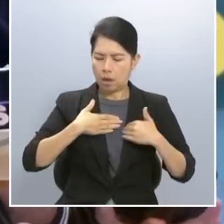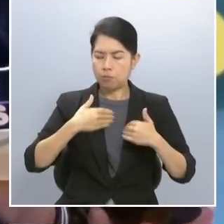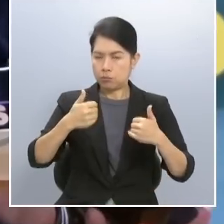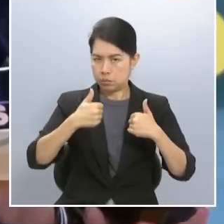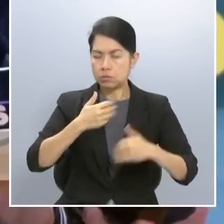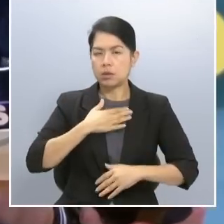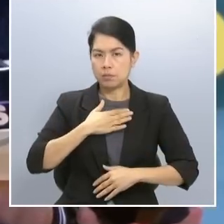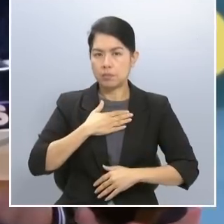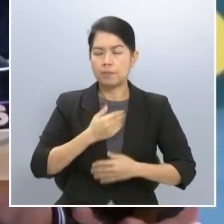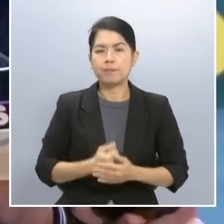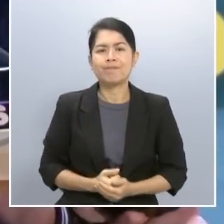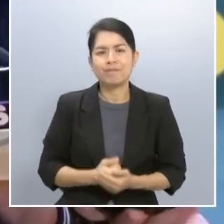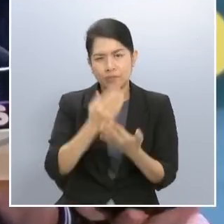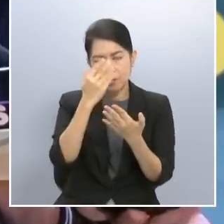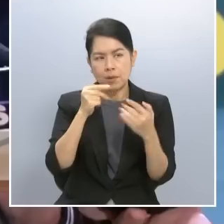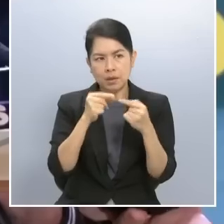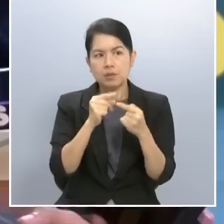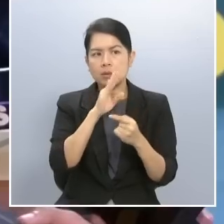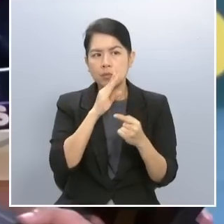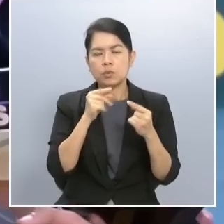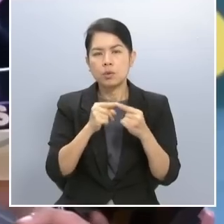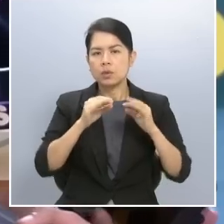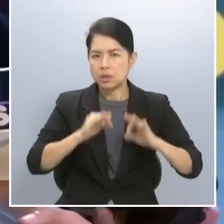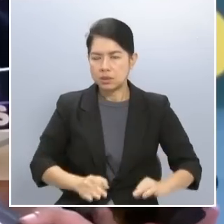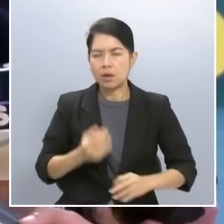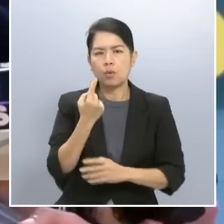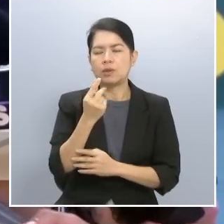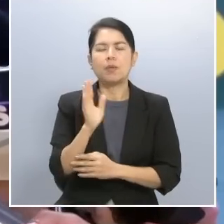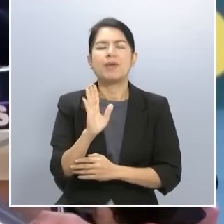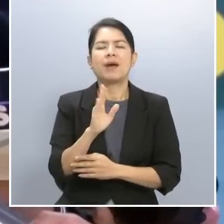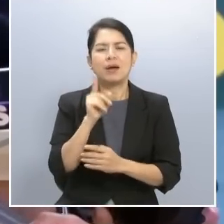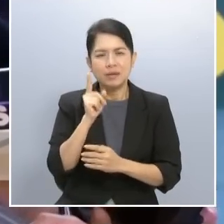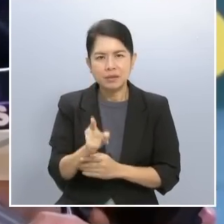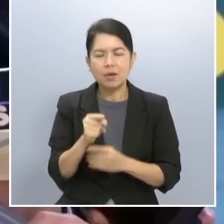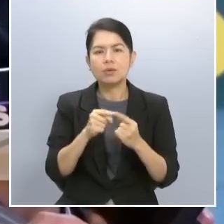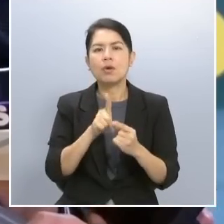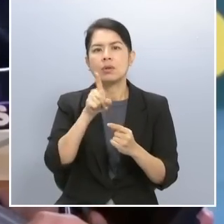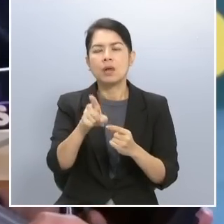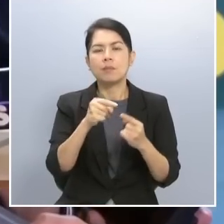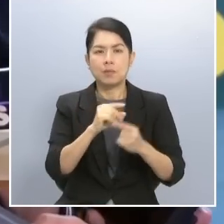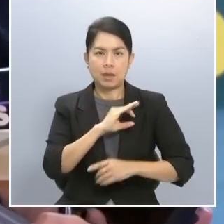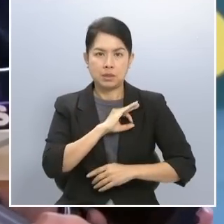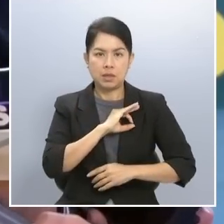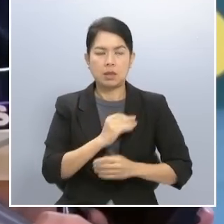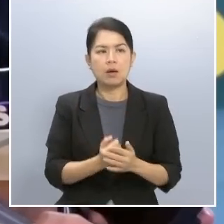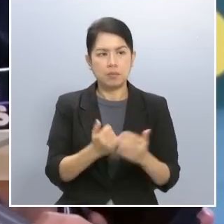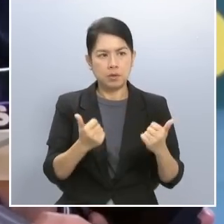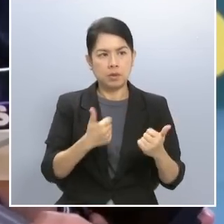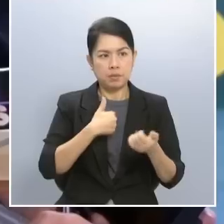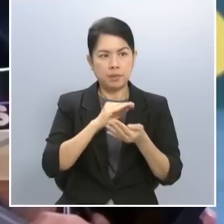าต้องเข้าที่ประชุมพรรคตลอดล่ะครับมันเราเป็นพรรคลำดับ3ให้ความกดดันทางด้